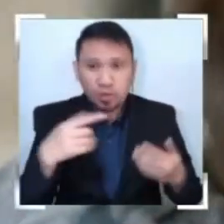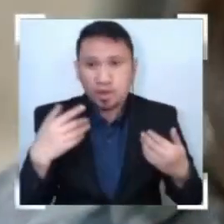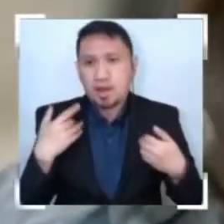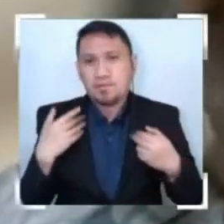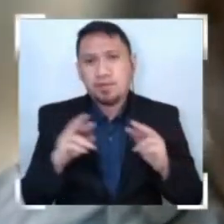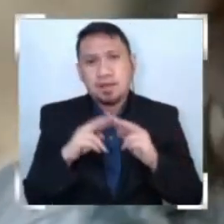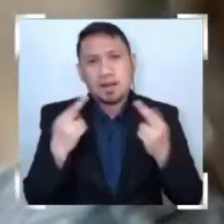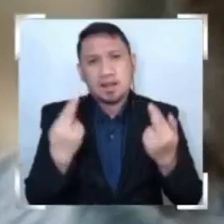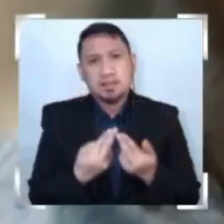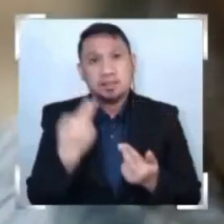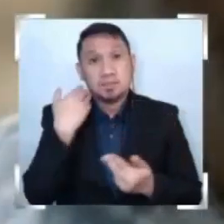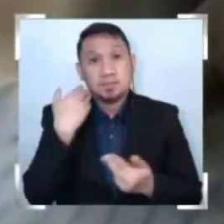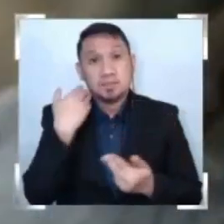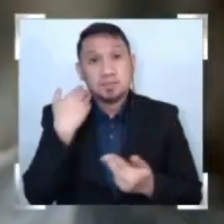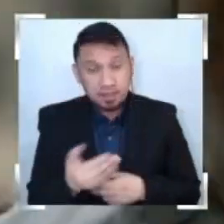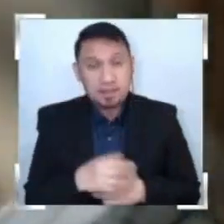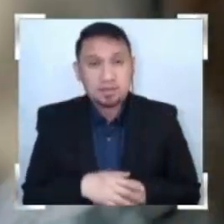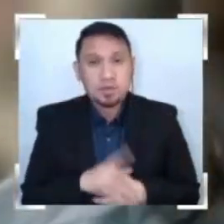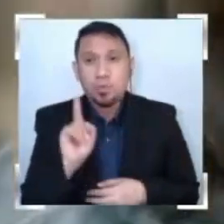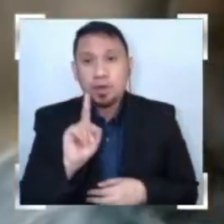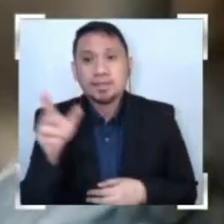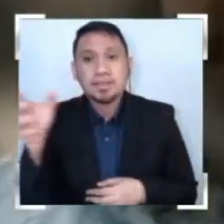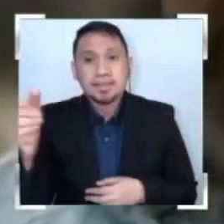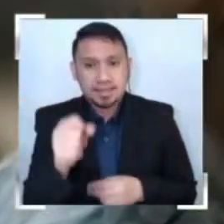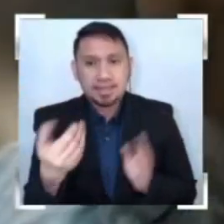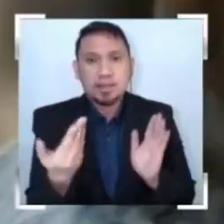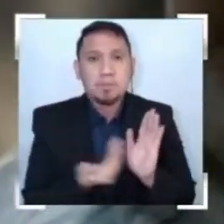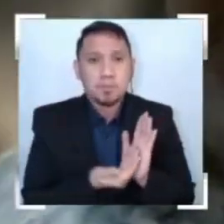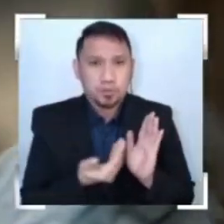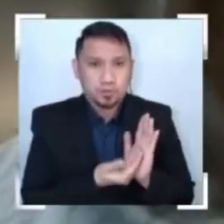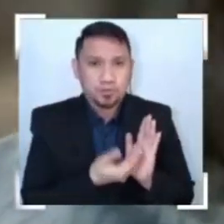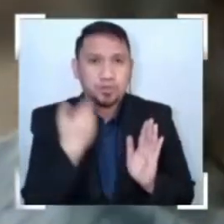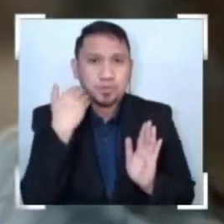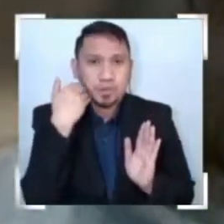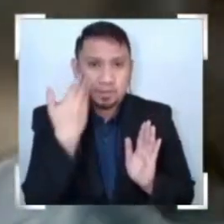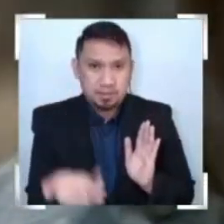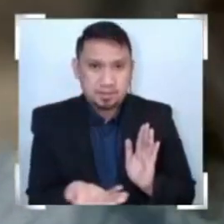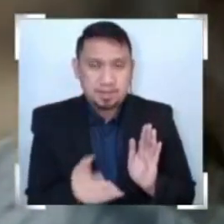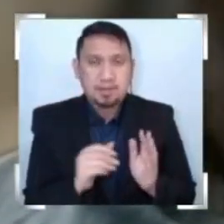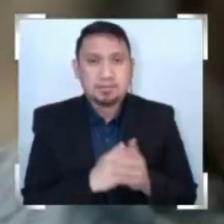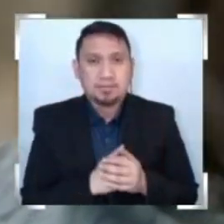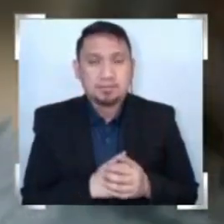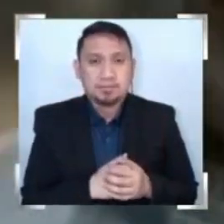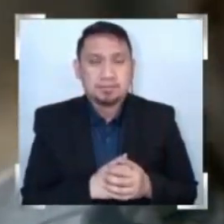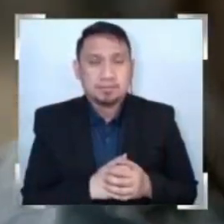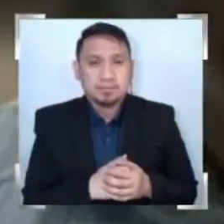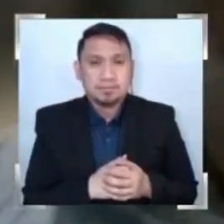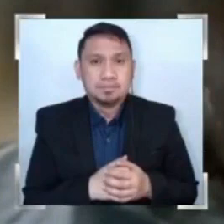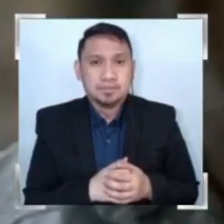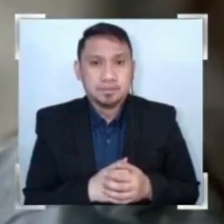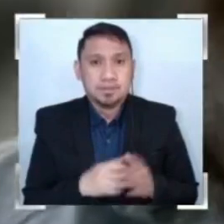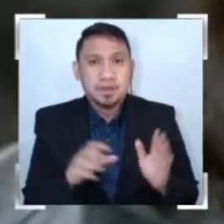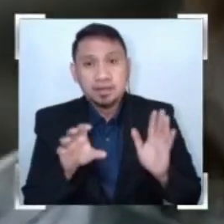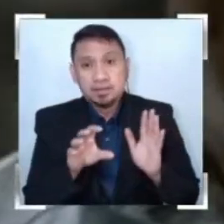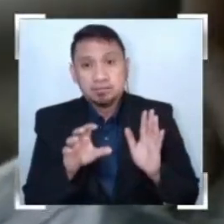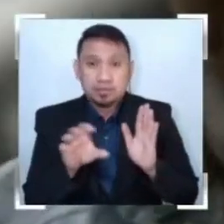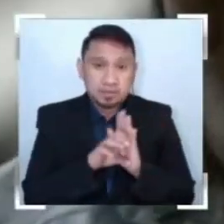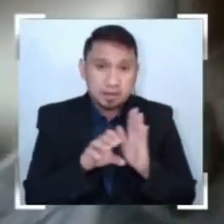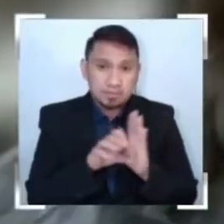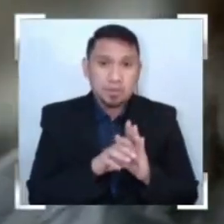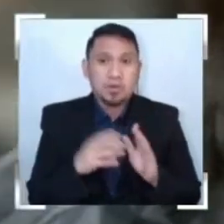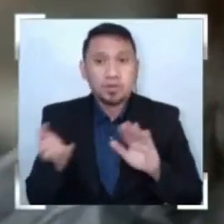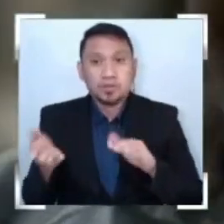nyo yung proof ng kanilang pagkamatay. No? Pangkaraniwan ang hinihingi natin death